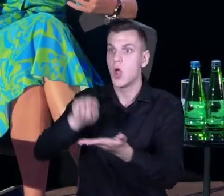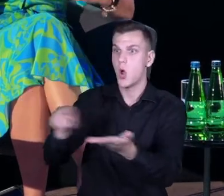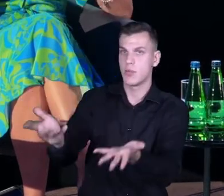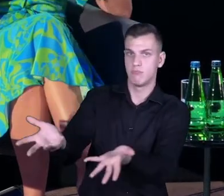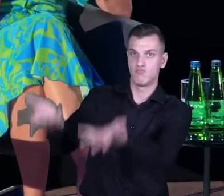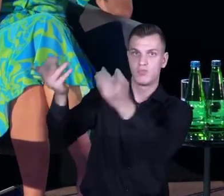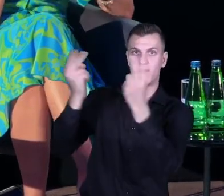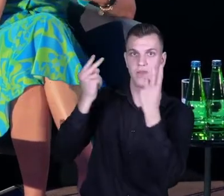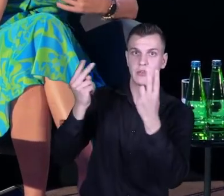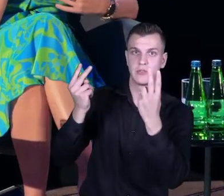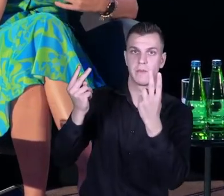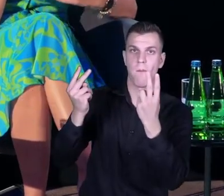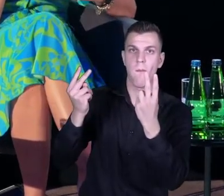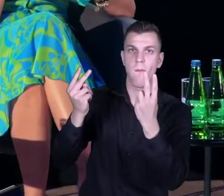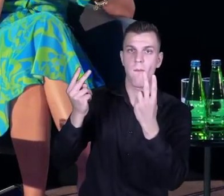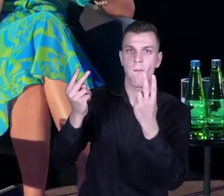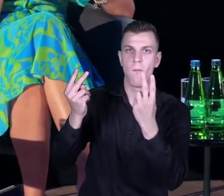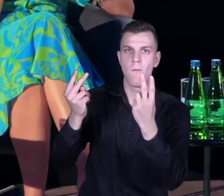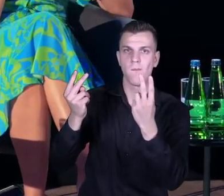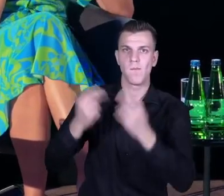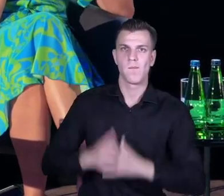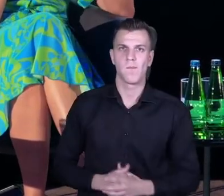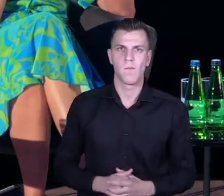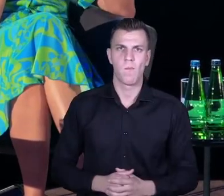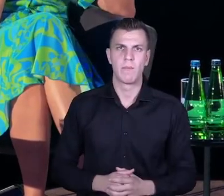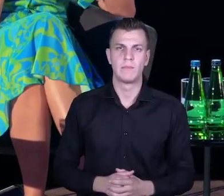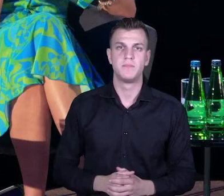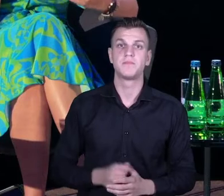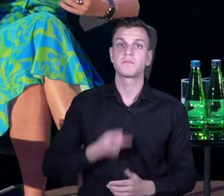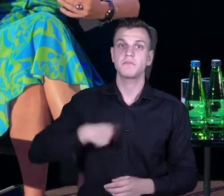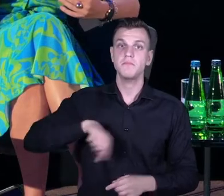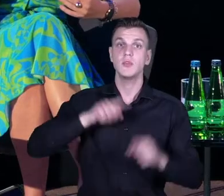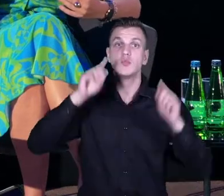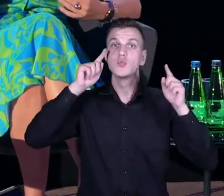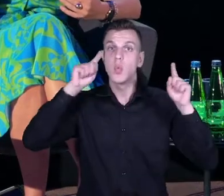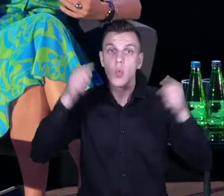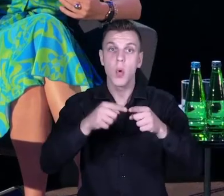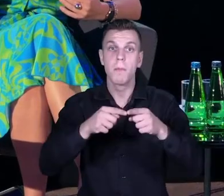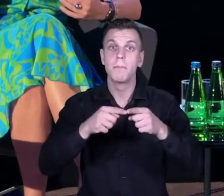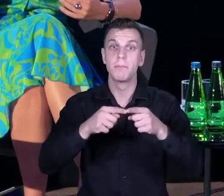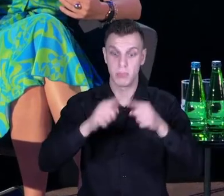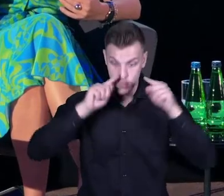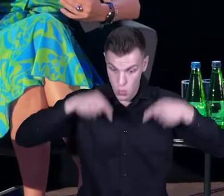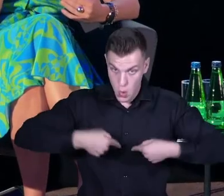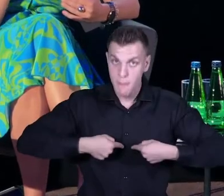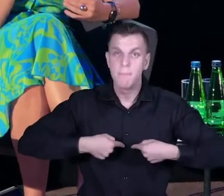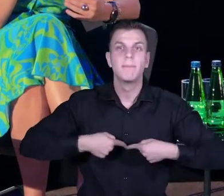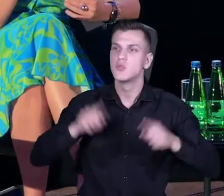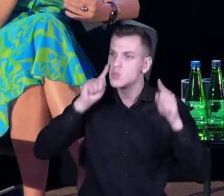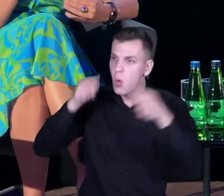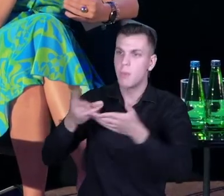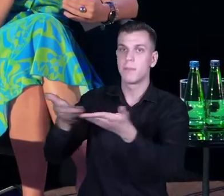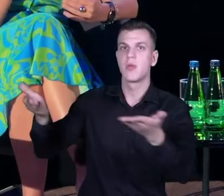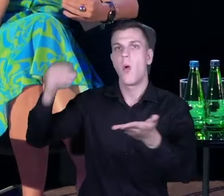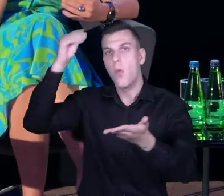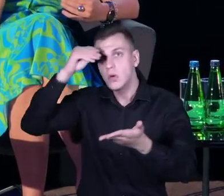lekcji. Nasza uważność jakby została tutaj nakierowana na ucznia i na jego potrzeby. I wiecie państwo,